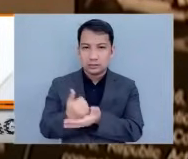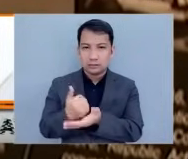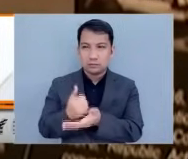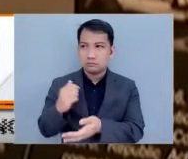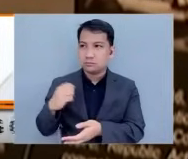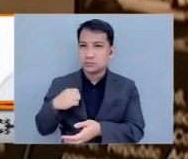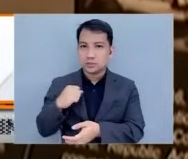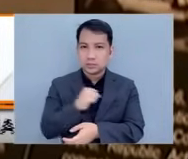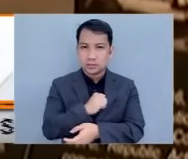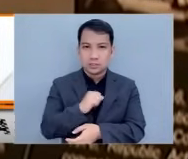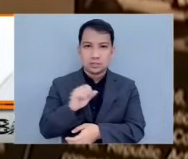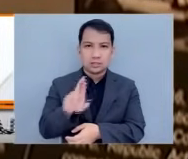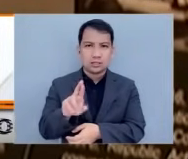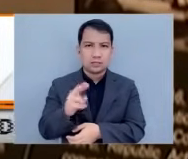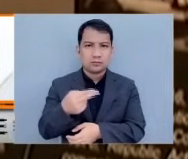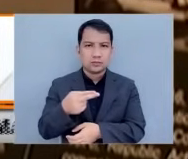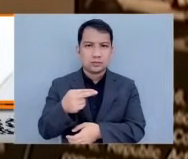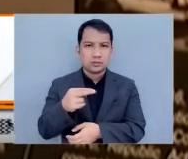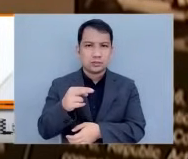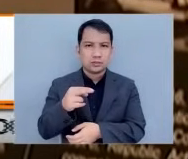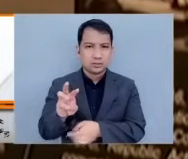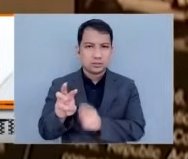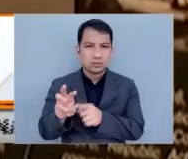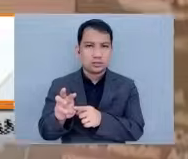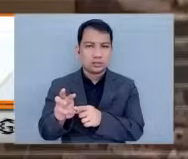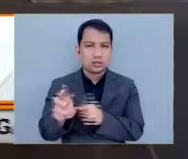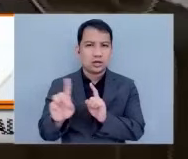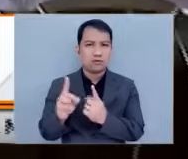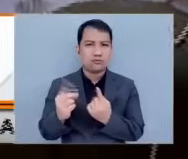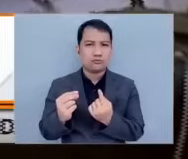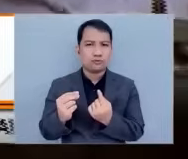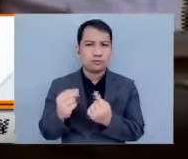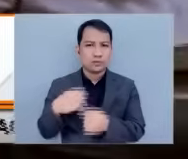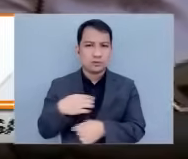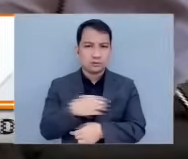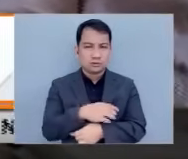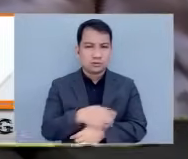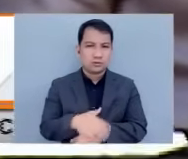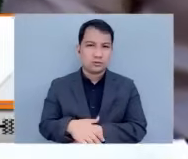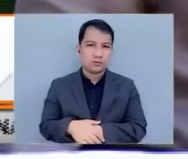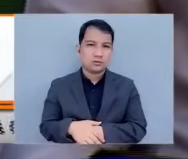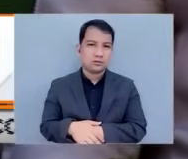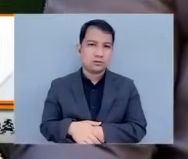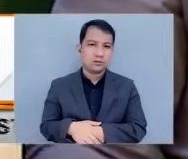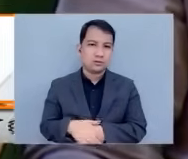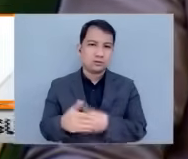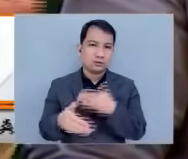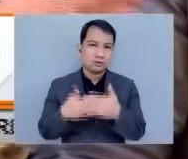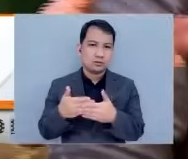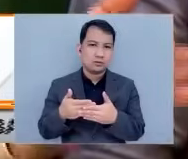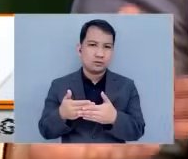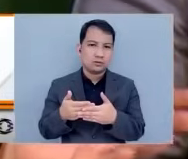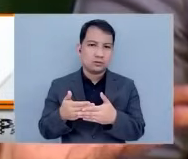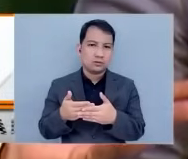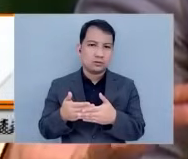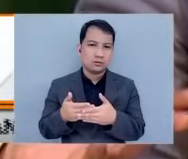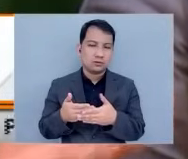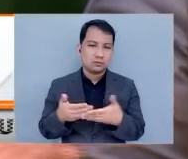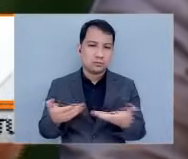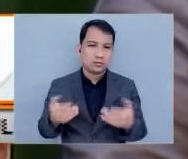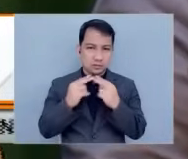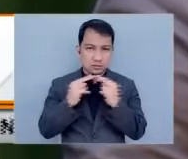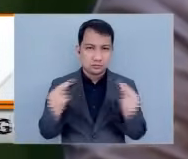6, ano ang gagawin ng mga kongresista? We will cross the bridge when we get there. But... Nagbabalita mula